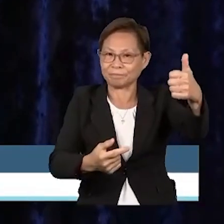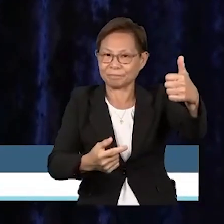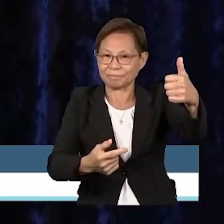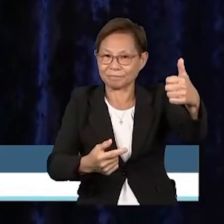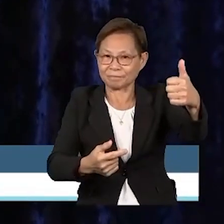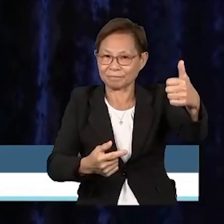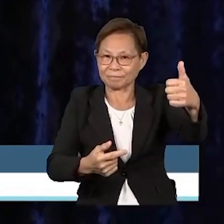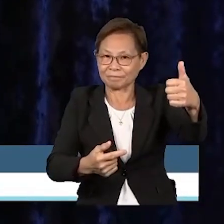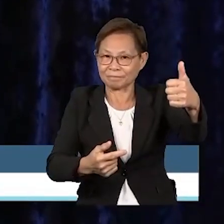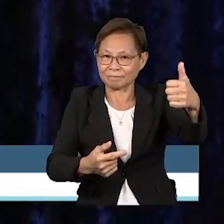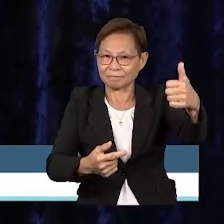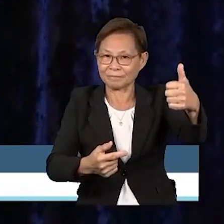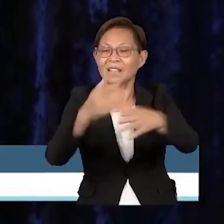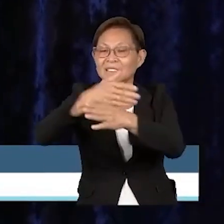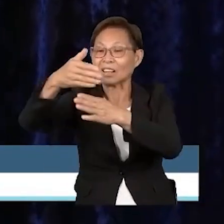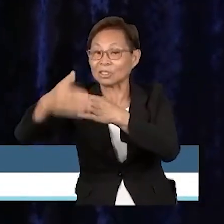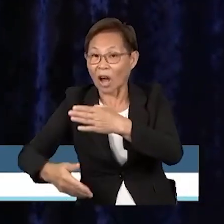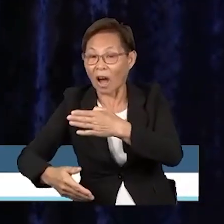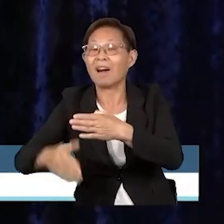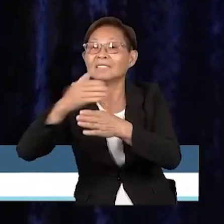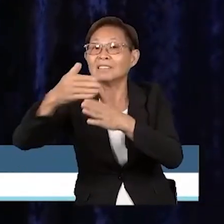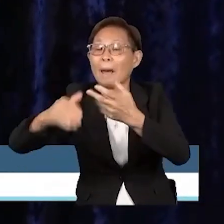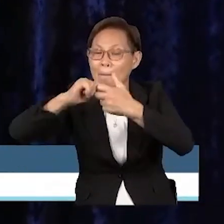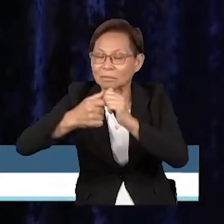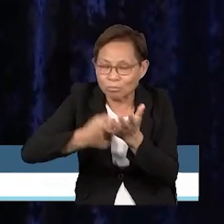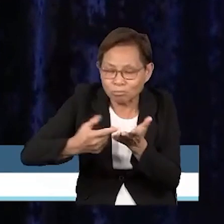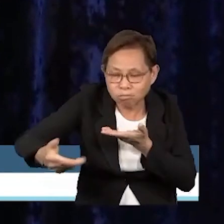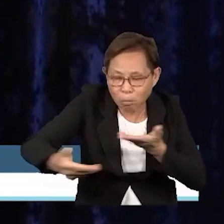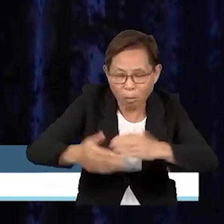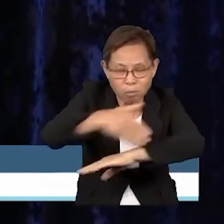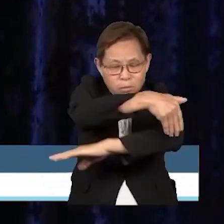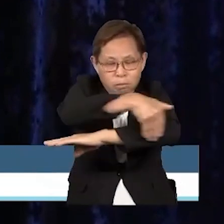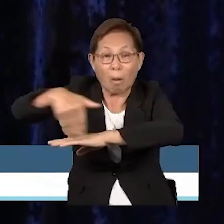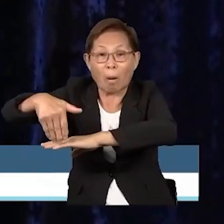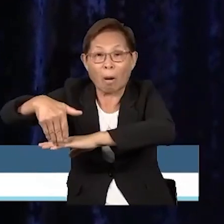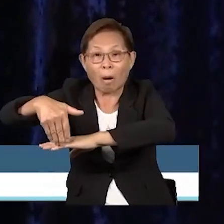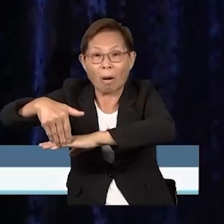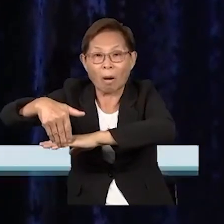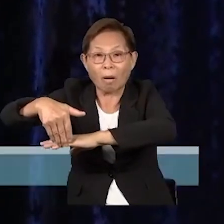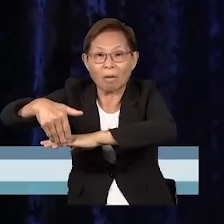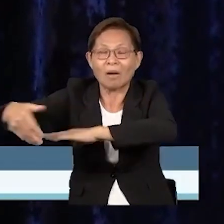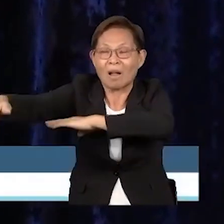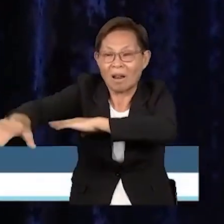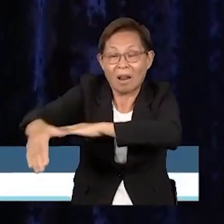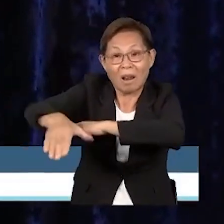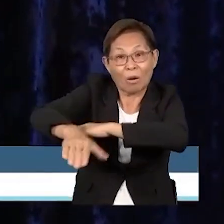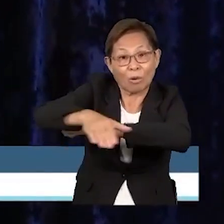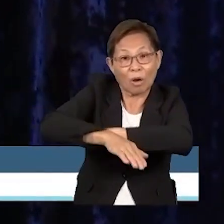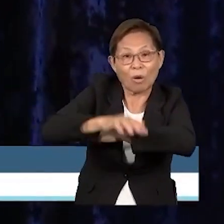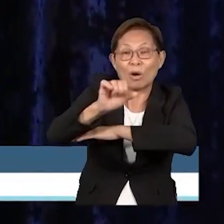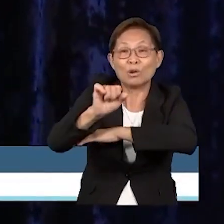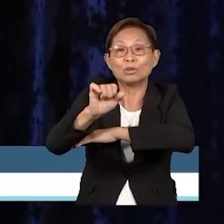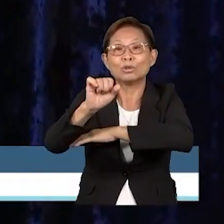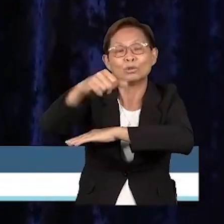saya menyambut baik penyelesaian negosiasi batas laut teritorial di Laut Sulawesi, di Selat